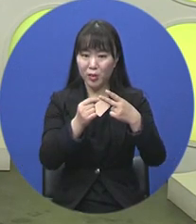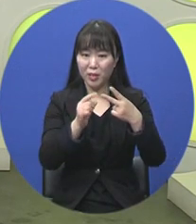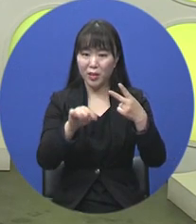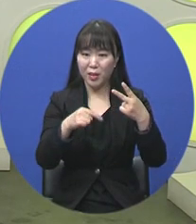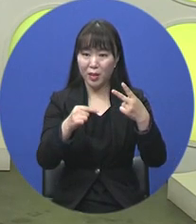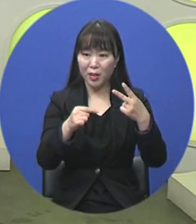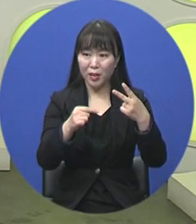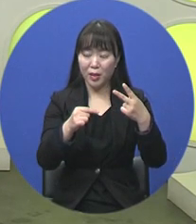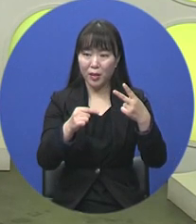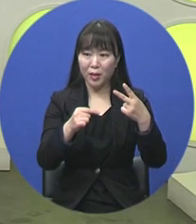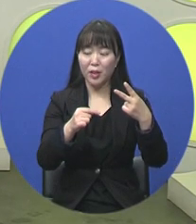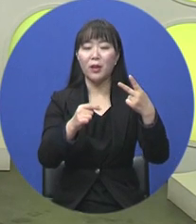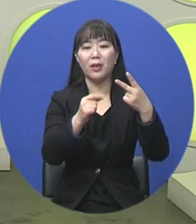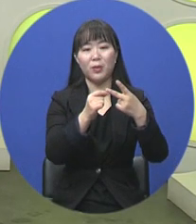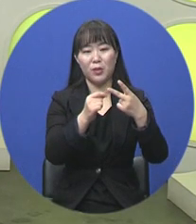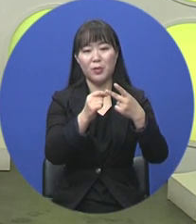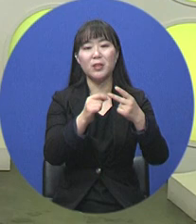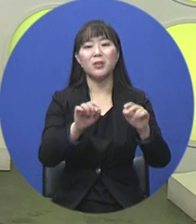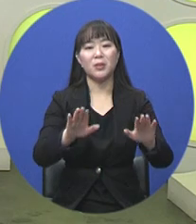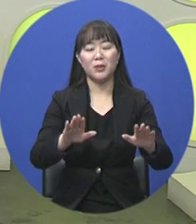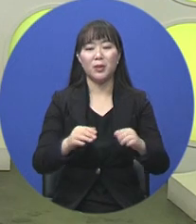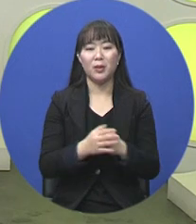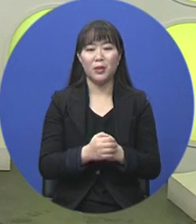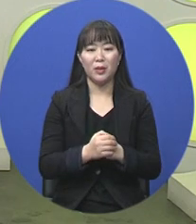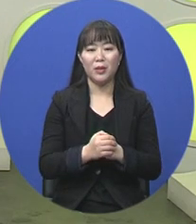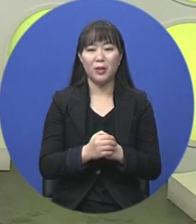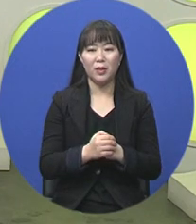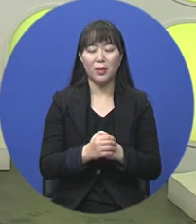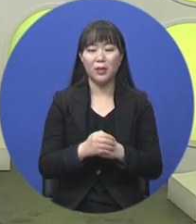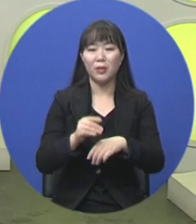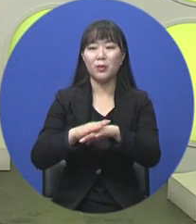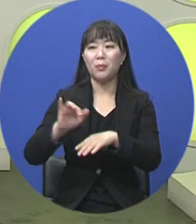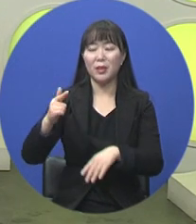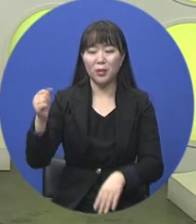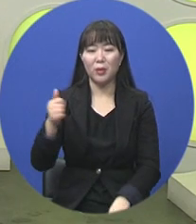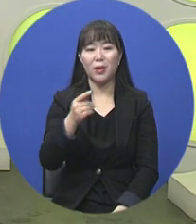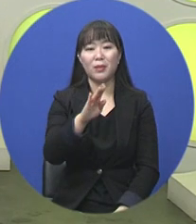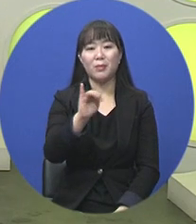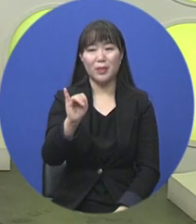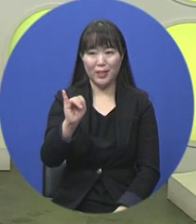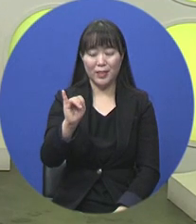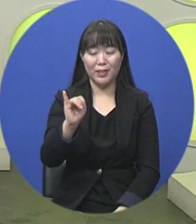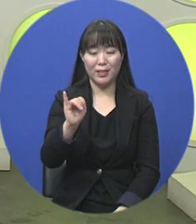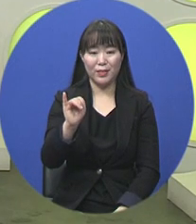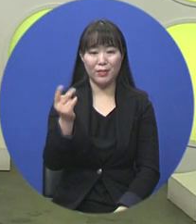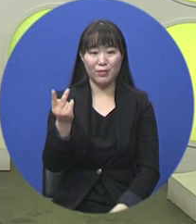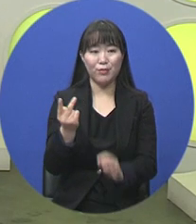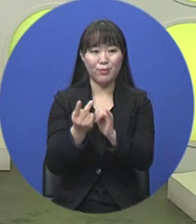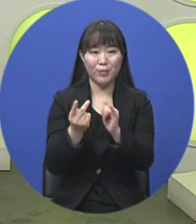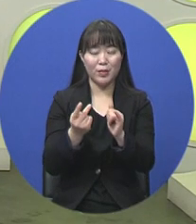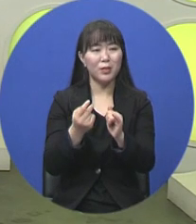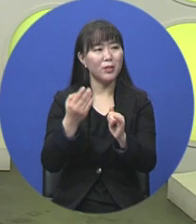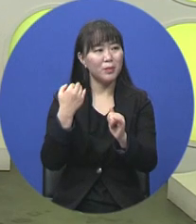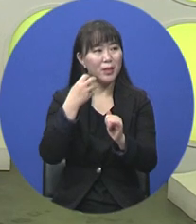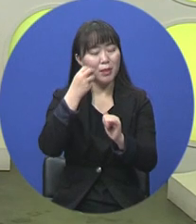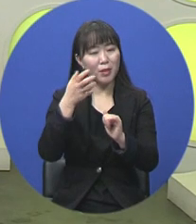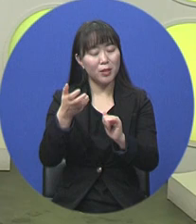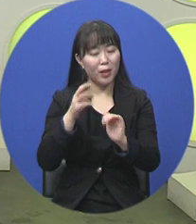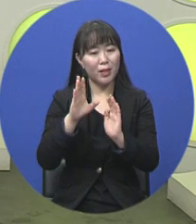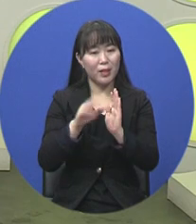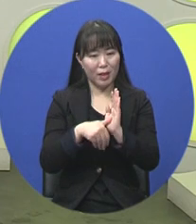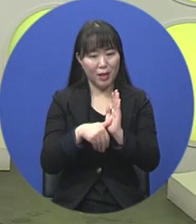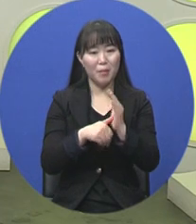예 프 볼테라 올까 옵니까 그 왜 두 번째 넣어야 환희 합 읽게 하고 에 대표 바하 3개월 저라면